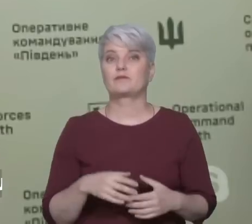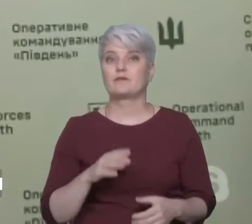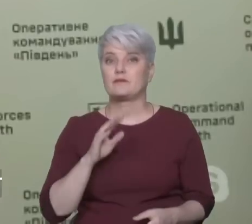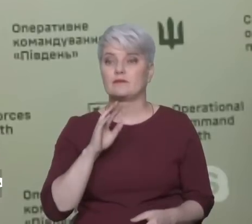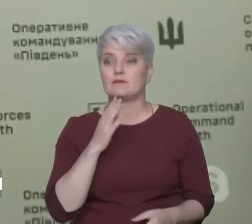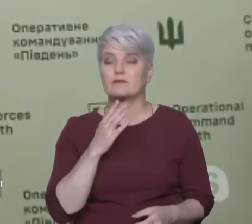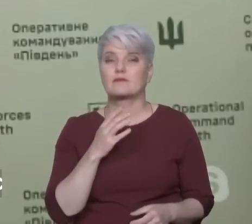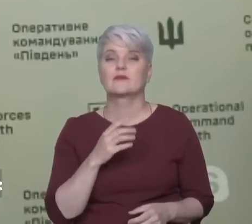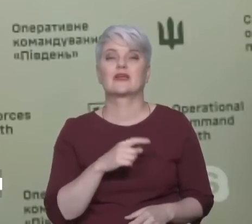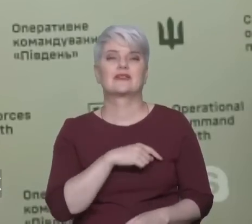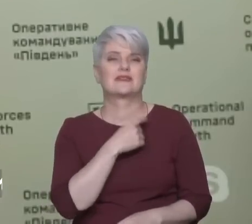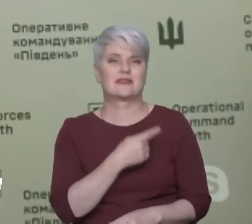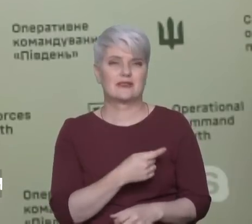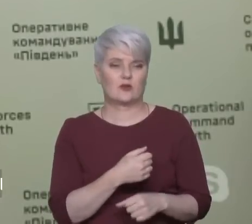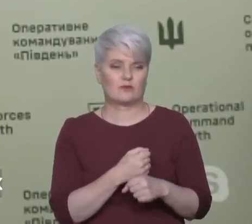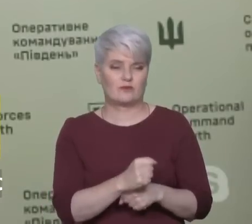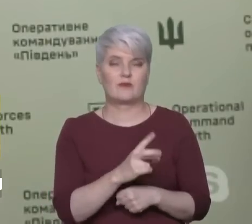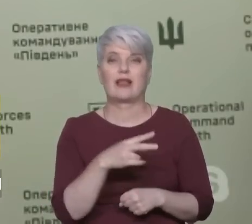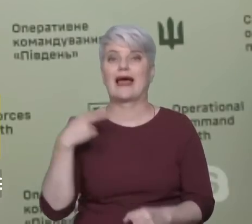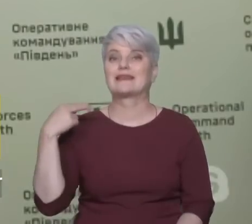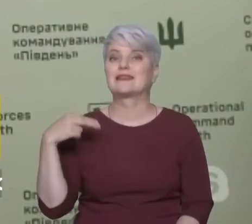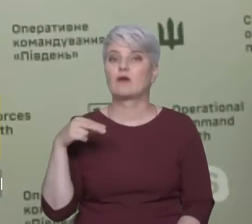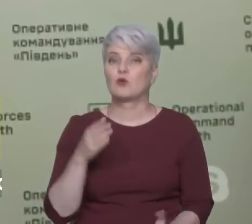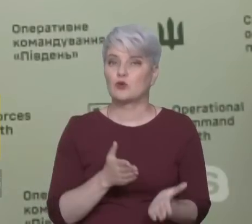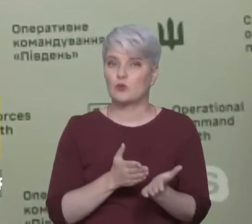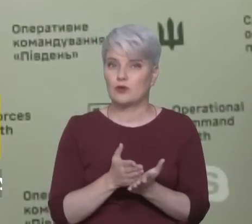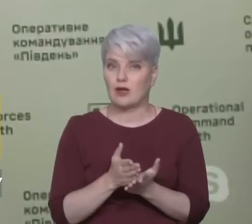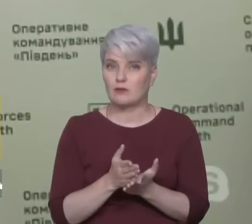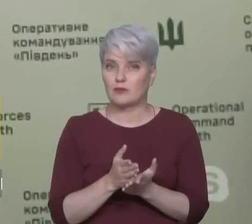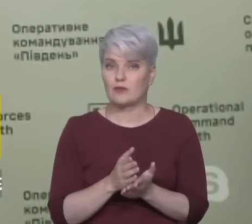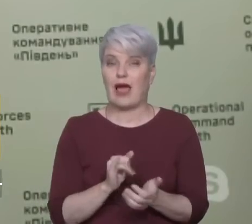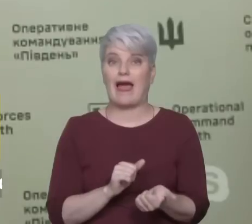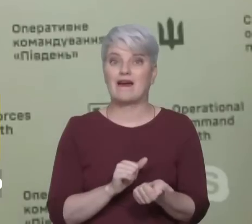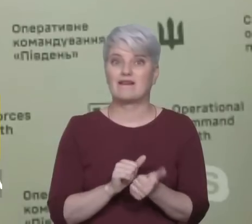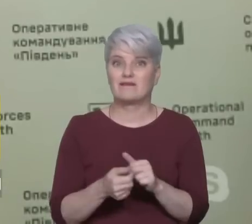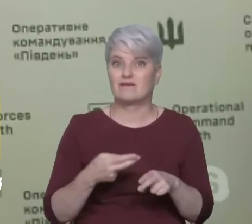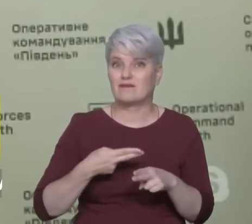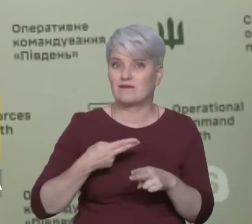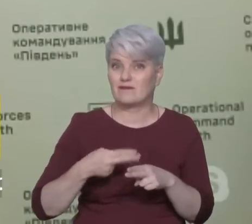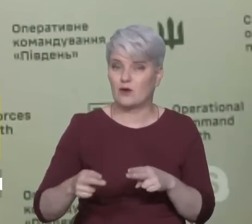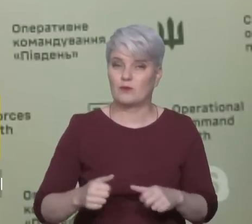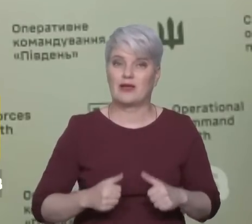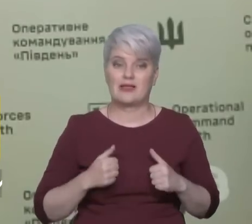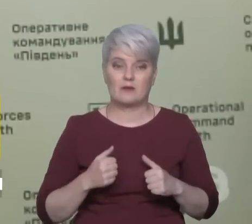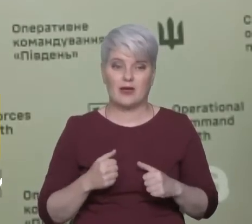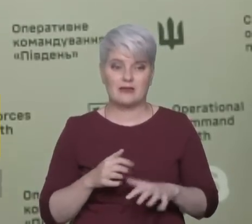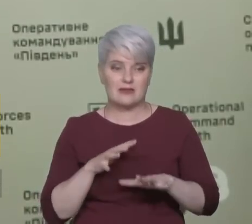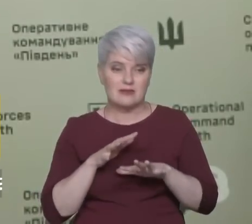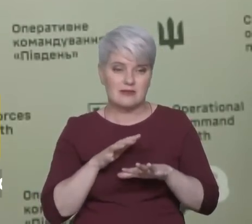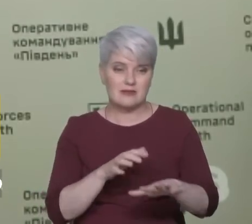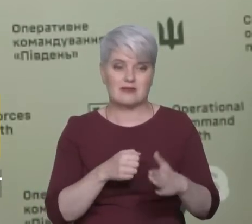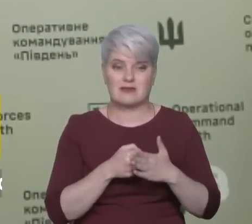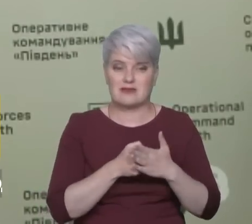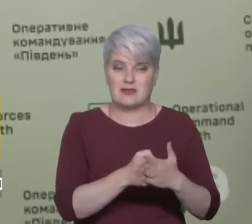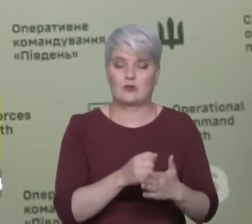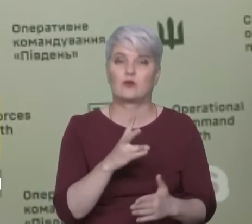суттєвого утиску на Запорізькому напрямку і в обмін на це намагаються максимально тиснути на Дніпровському, тобто